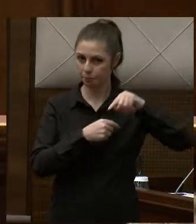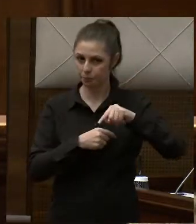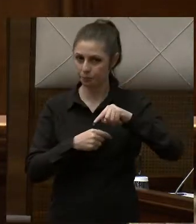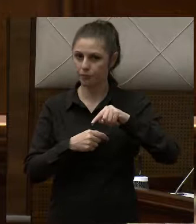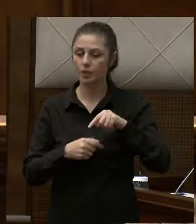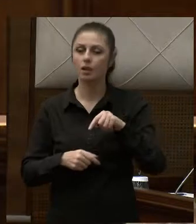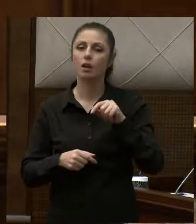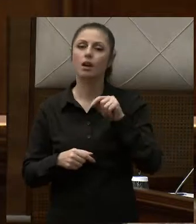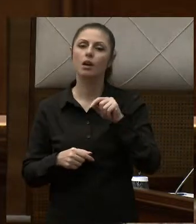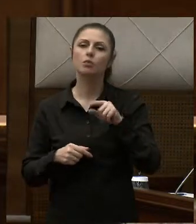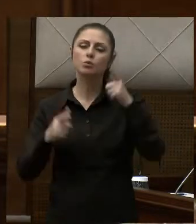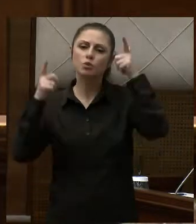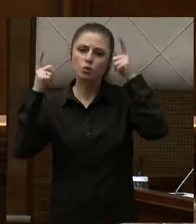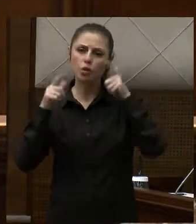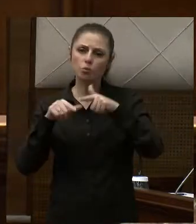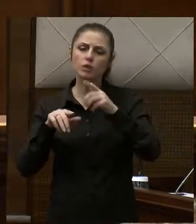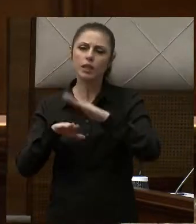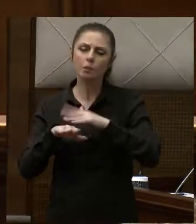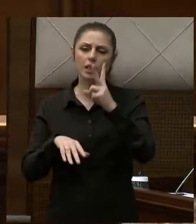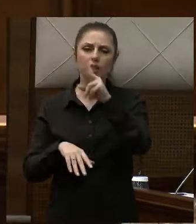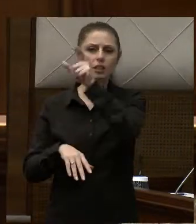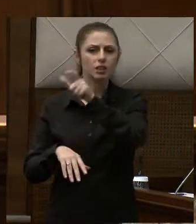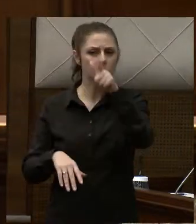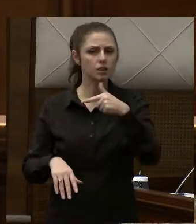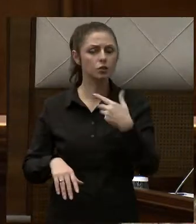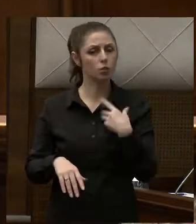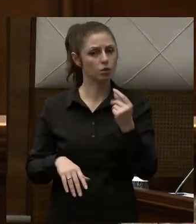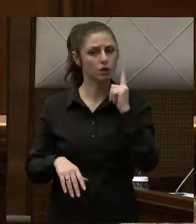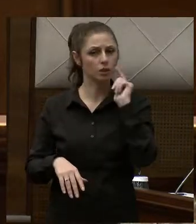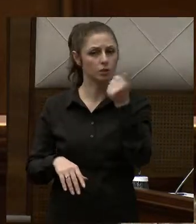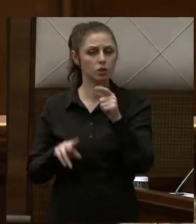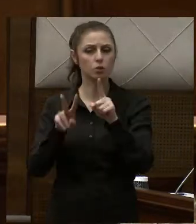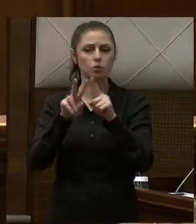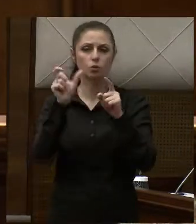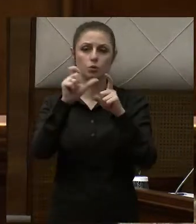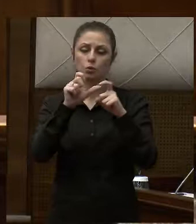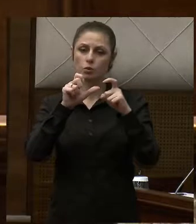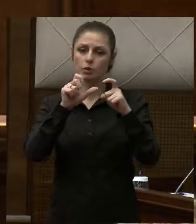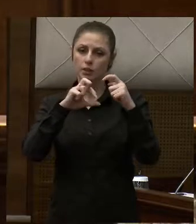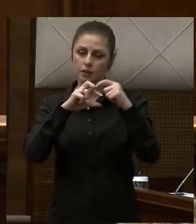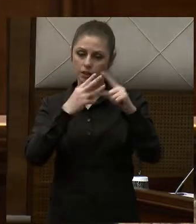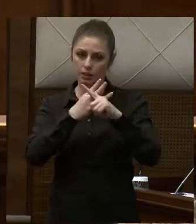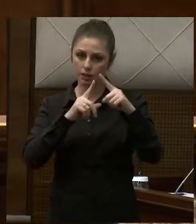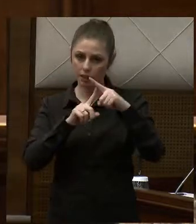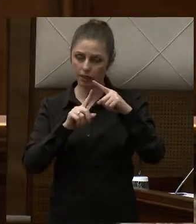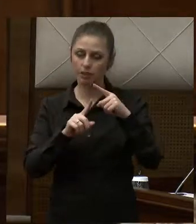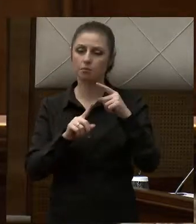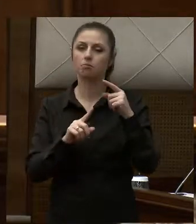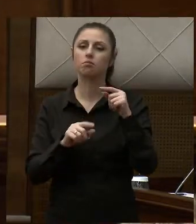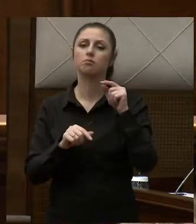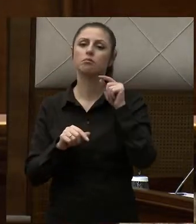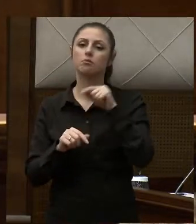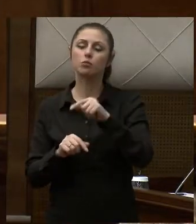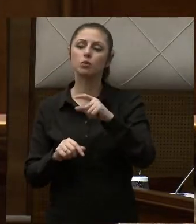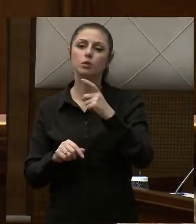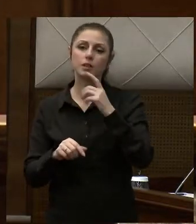iki şahsiyet benim için çok kıymetlidir, çok değerlidir. Nusret Bayraktar, bu ülkede 3 dönem belediye